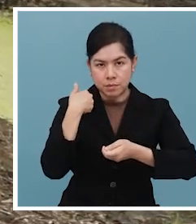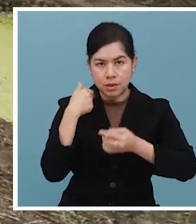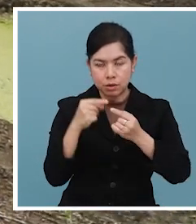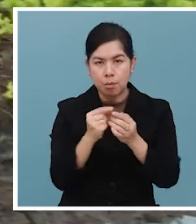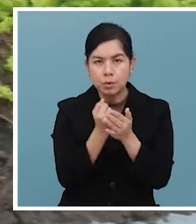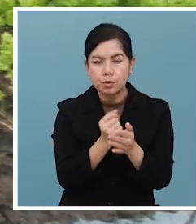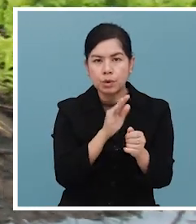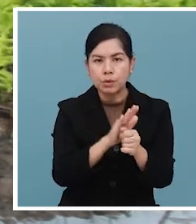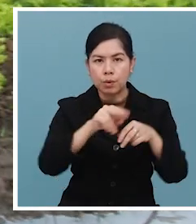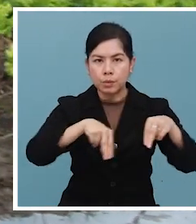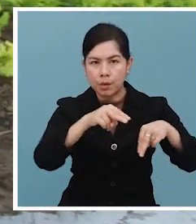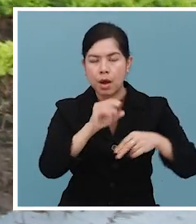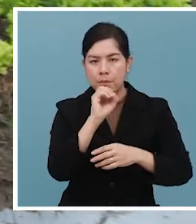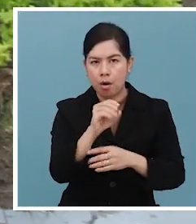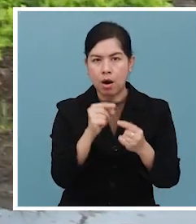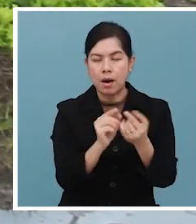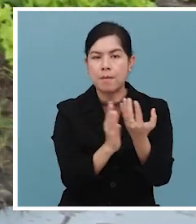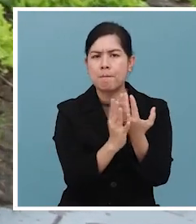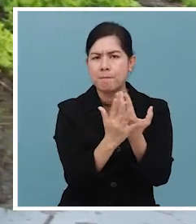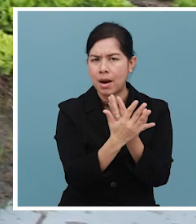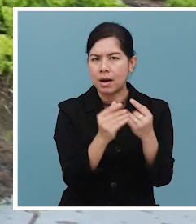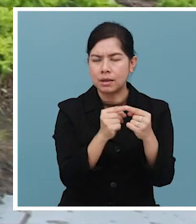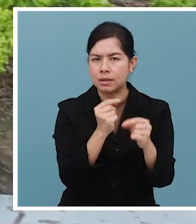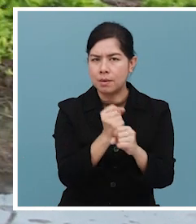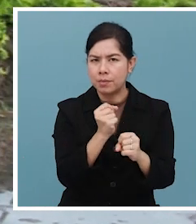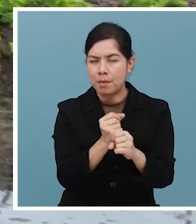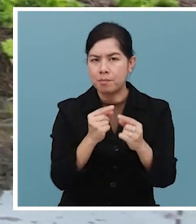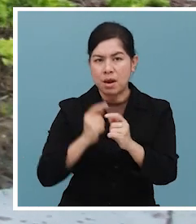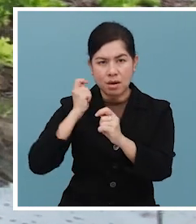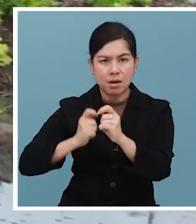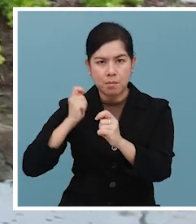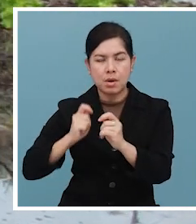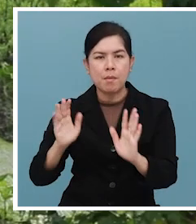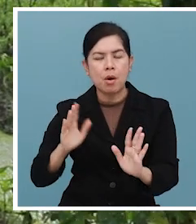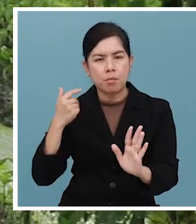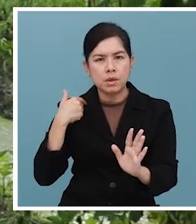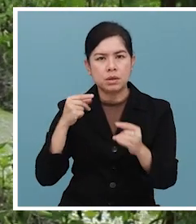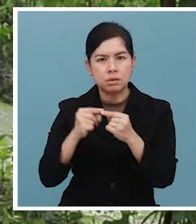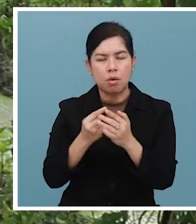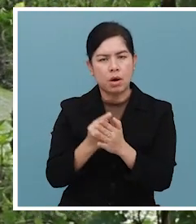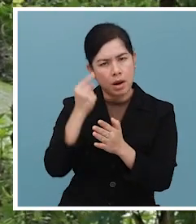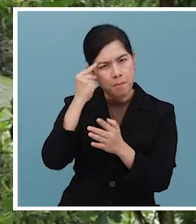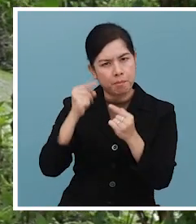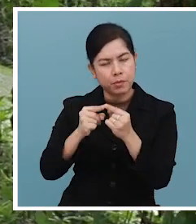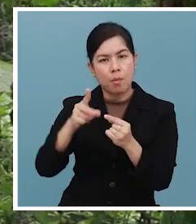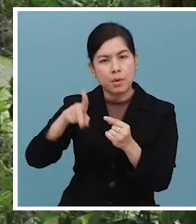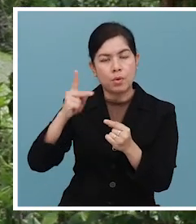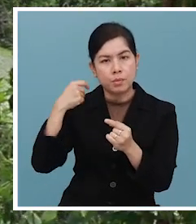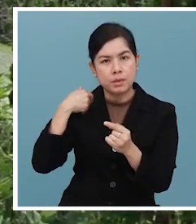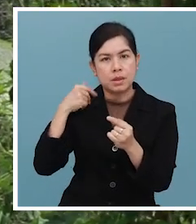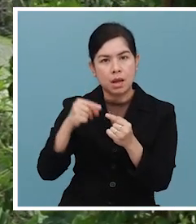ลาดให้เราให้เราทำผักที่มีคุณภาพถ้าเราทำผักมีคุณภาพก่อนเราก็จะมีตลาดพอมีตลาดแล้วเราก็จะใช้วิธีการว